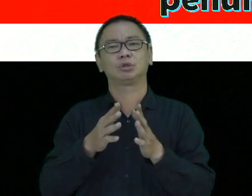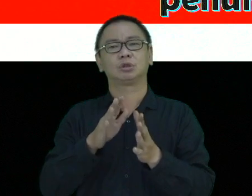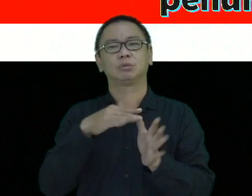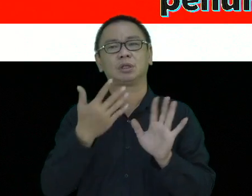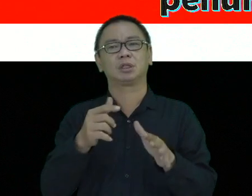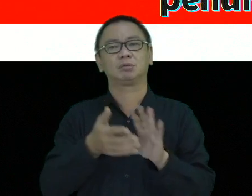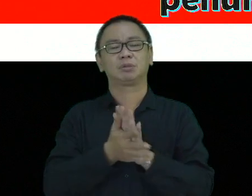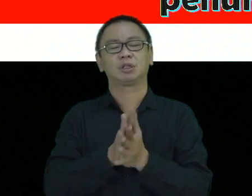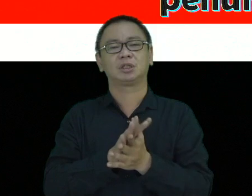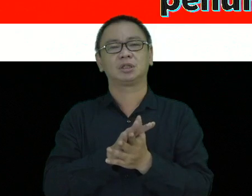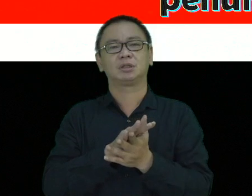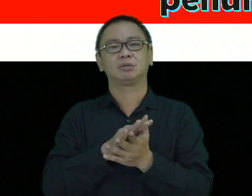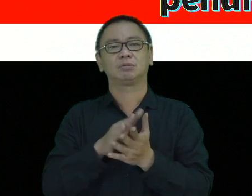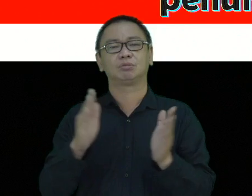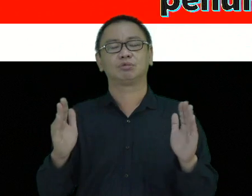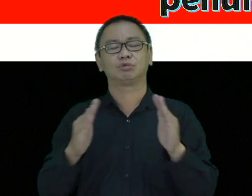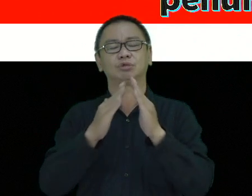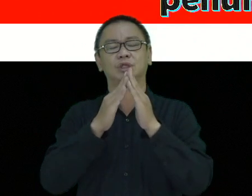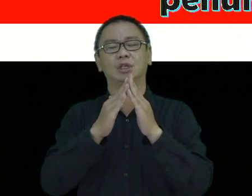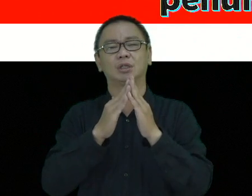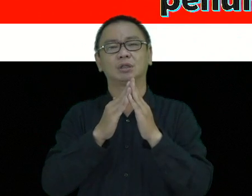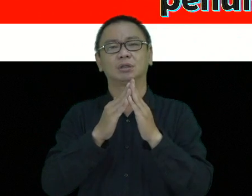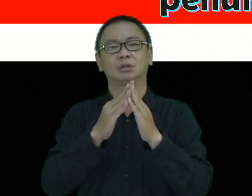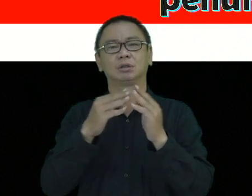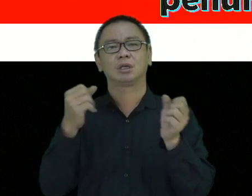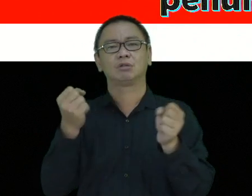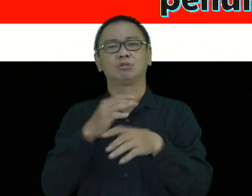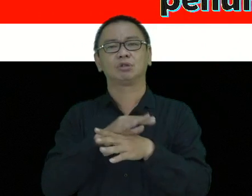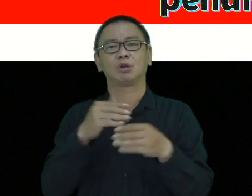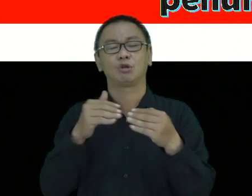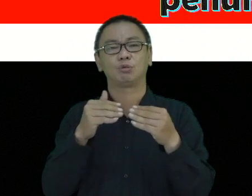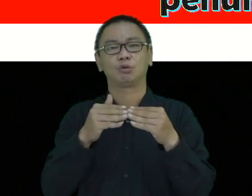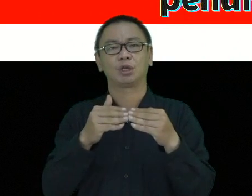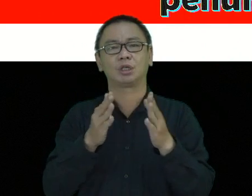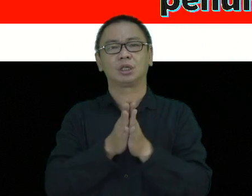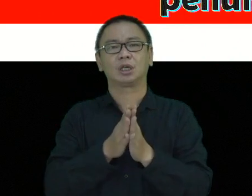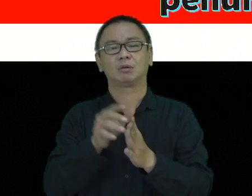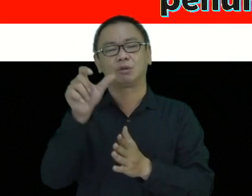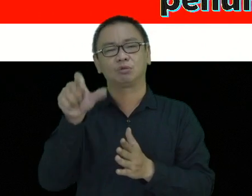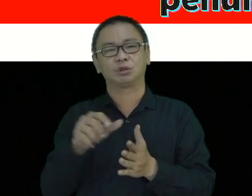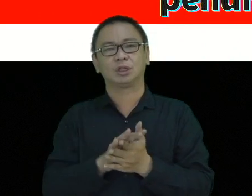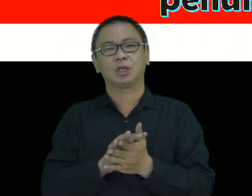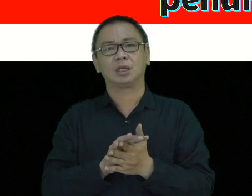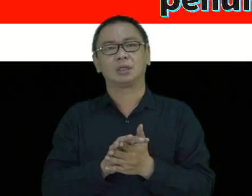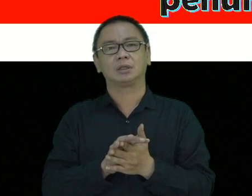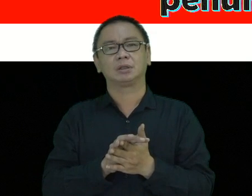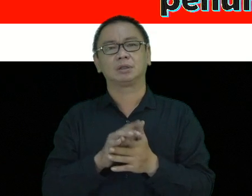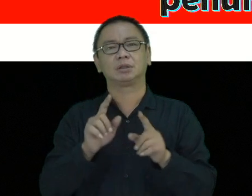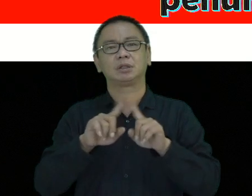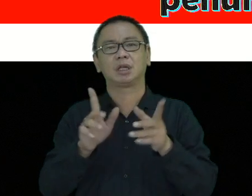puncak terganggunya relasi di antara manusia. Oleh sebab itu tidak mengherankan, saudara,